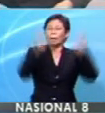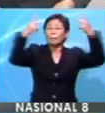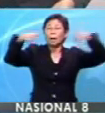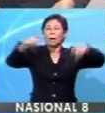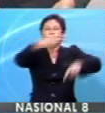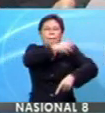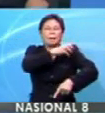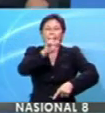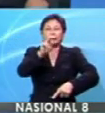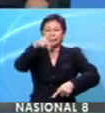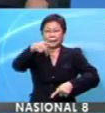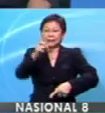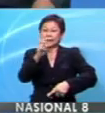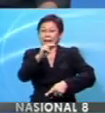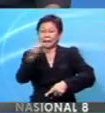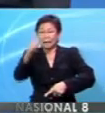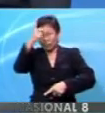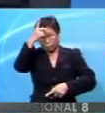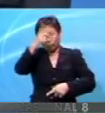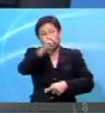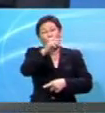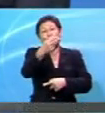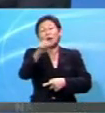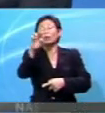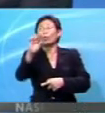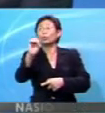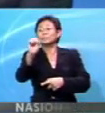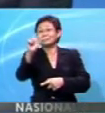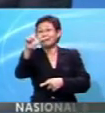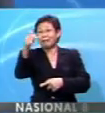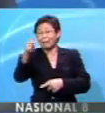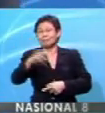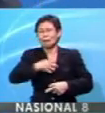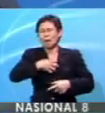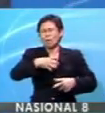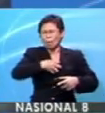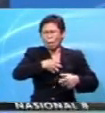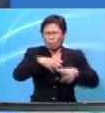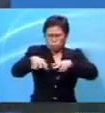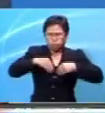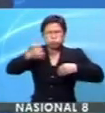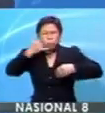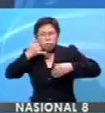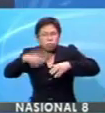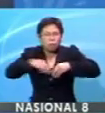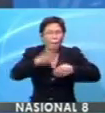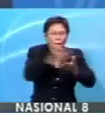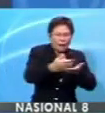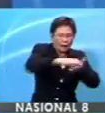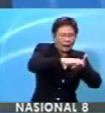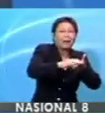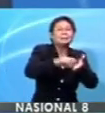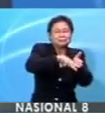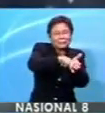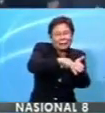penguatkuasa kpdnkk Mohamad roslan bahayuddin kebanyakan aduan yang diterima melibatkan caj GST terhadap pembelian KAD tambah